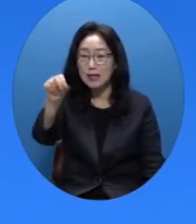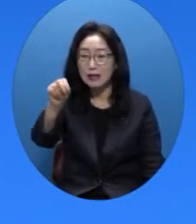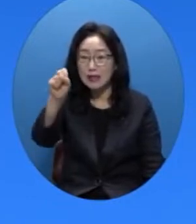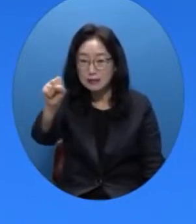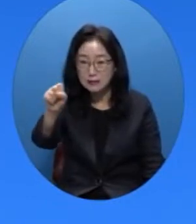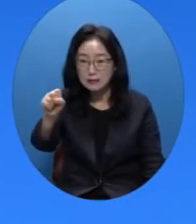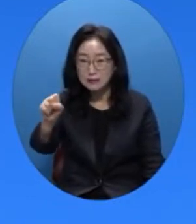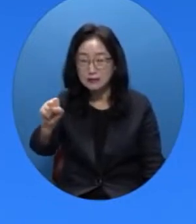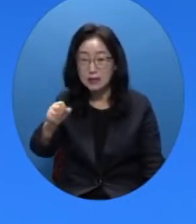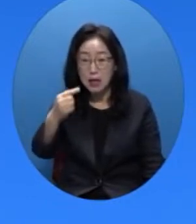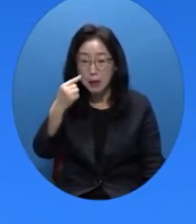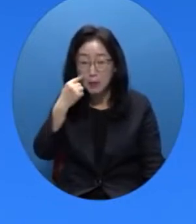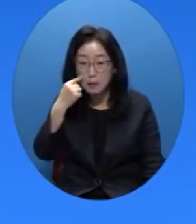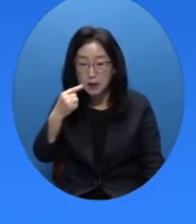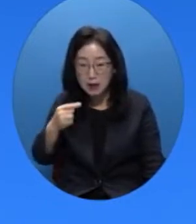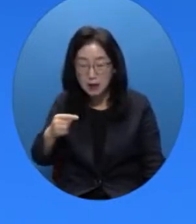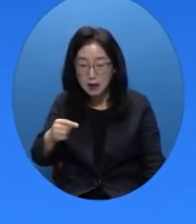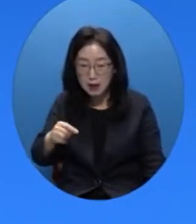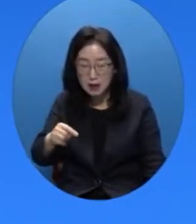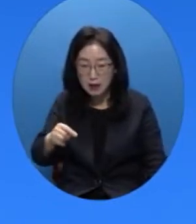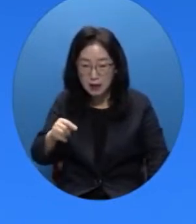음 나만